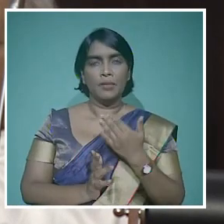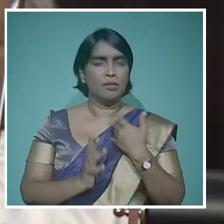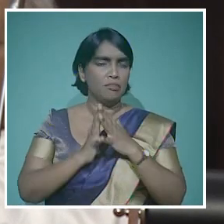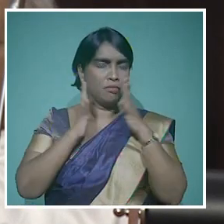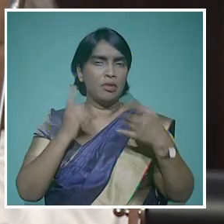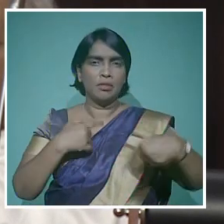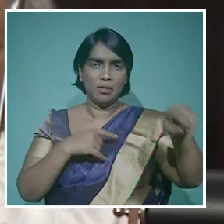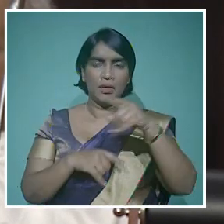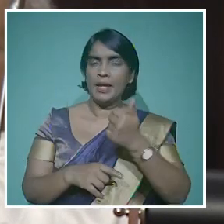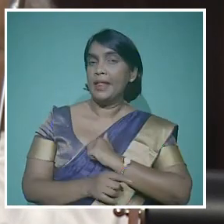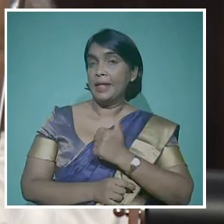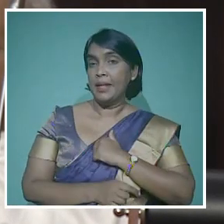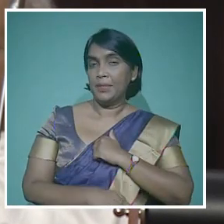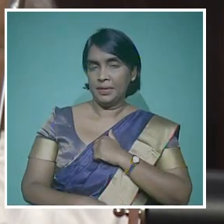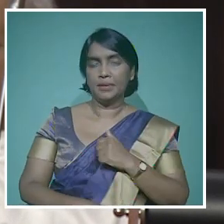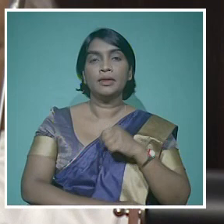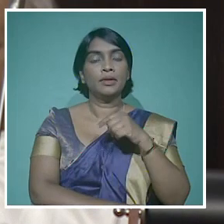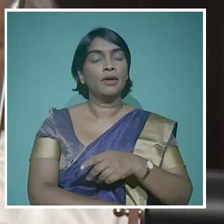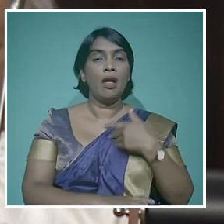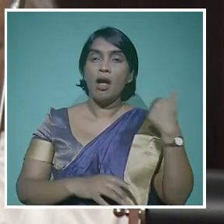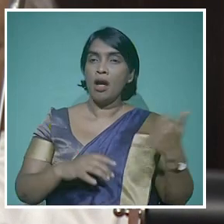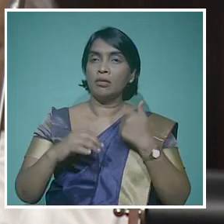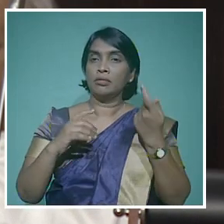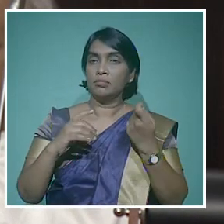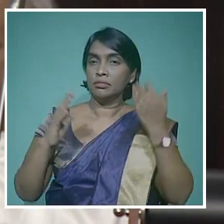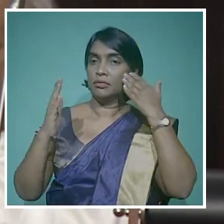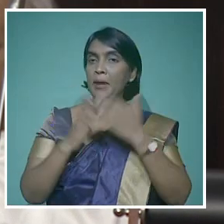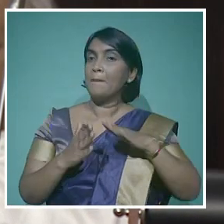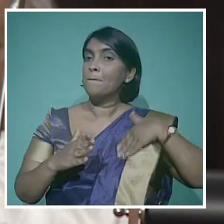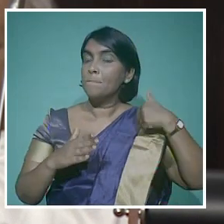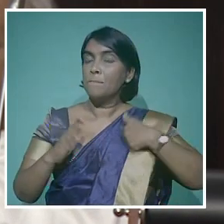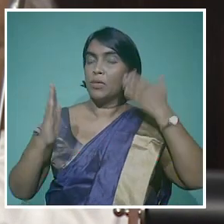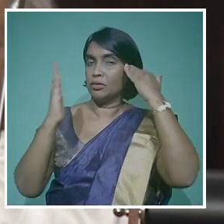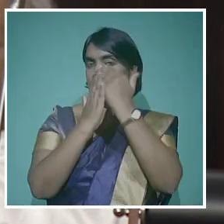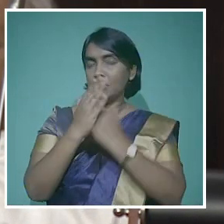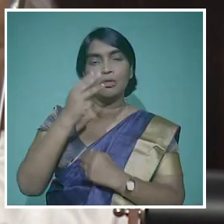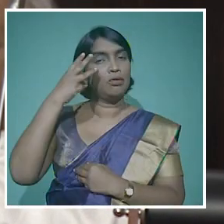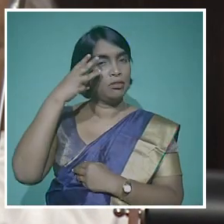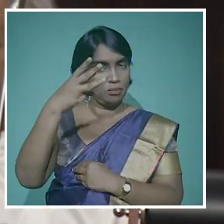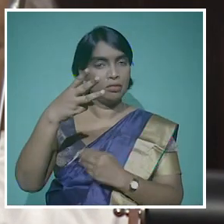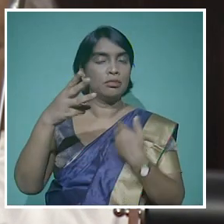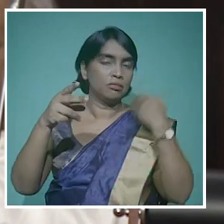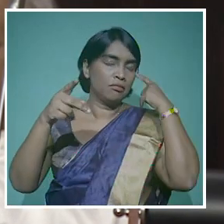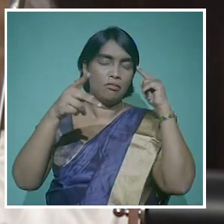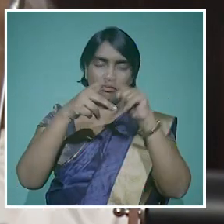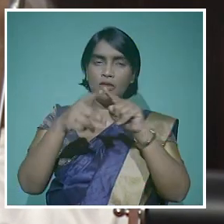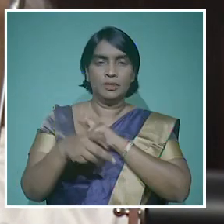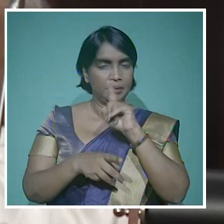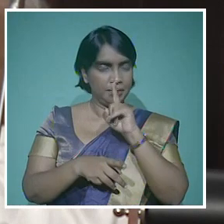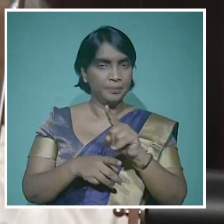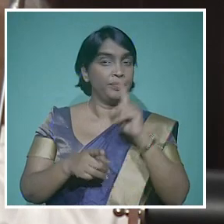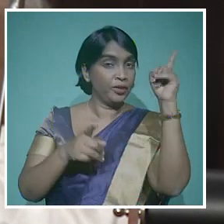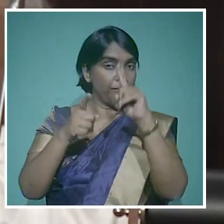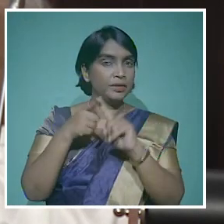දෙනෙක් ඒකට එකඟ වෙනවා. මේ නව ආර්ථිකයේදී අපි ප්‍රධාන කරුණු තුනක් පිළිබඳ අවධානය යොමු කළ යුතුයි.